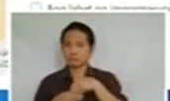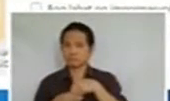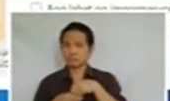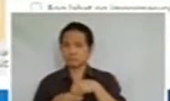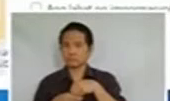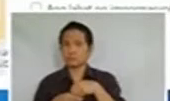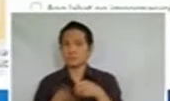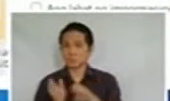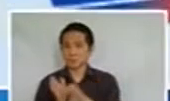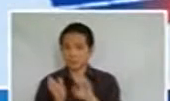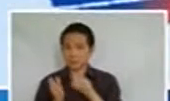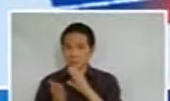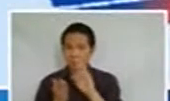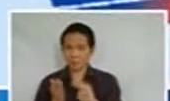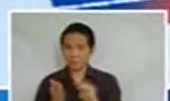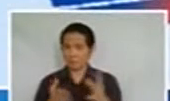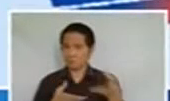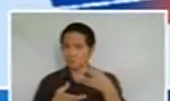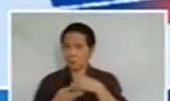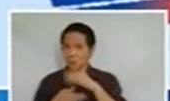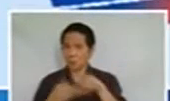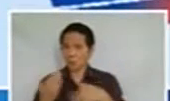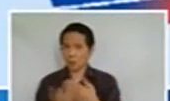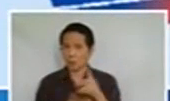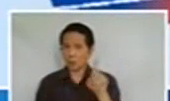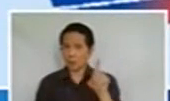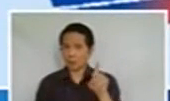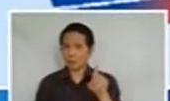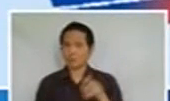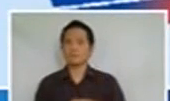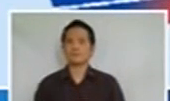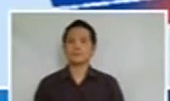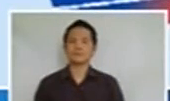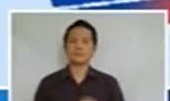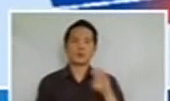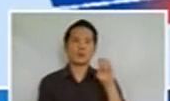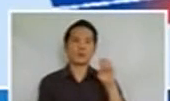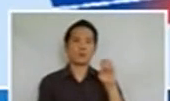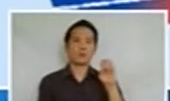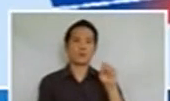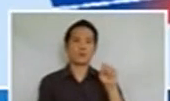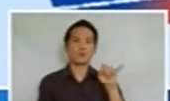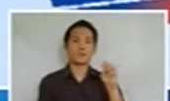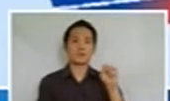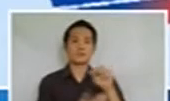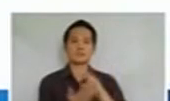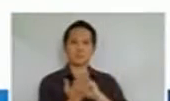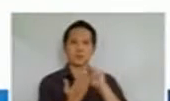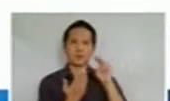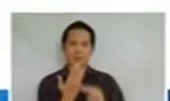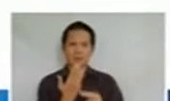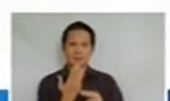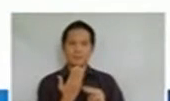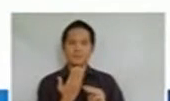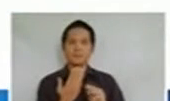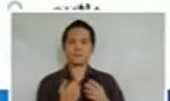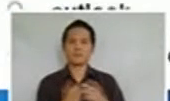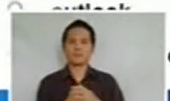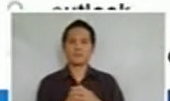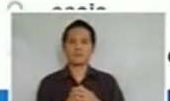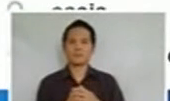matugunan agad natin ang mga pangangailangan. Pero kahit hindi po returning, ay pwede rin po mag-register sa